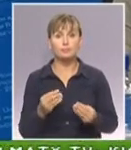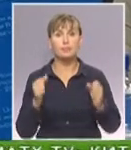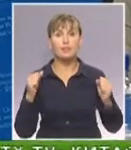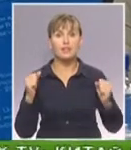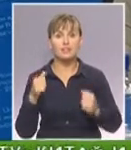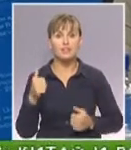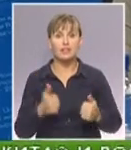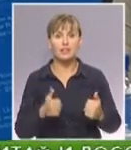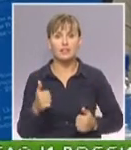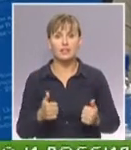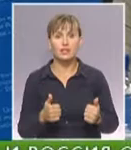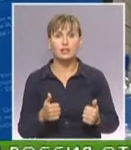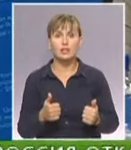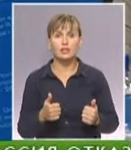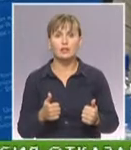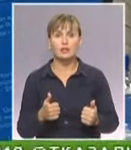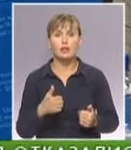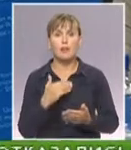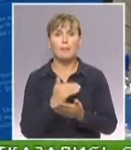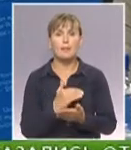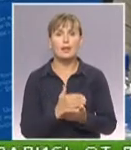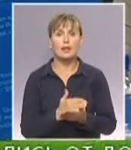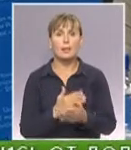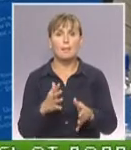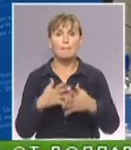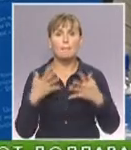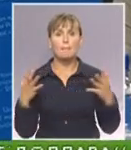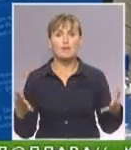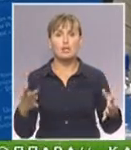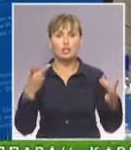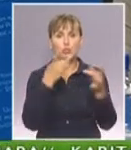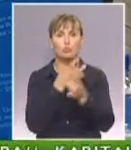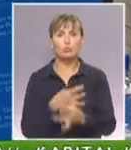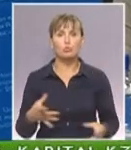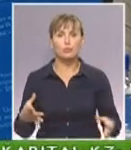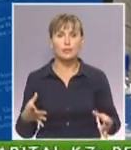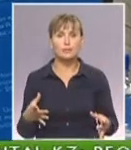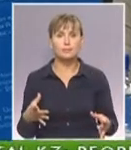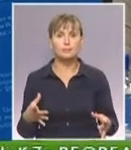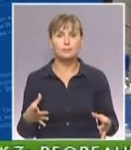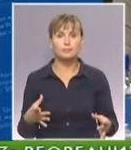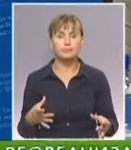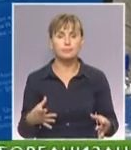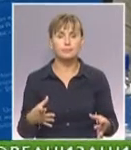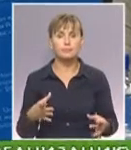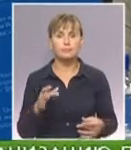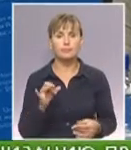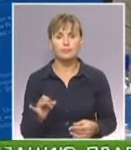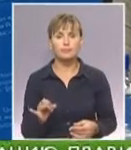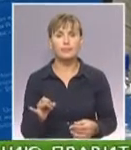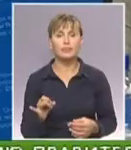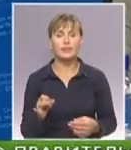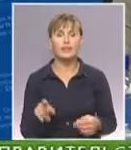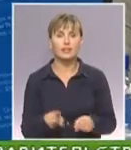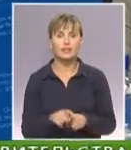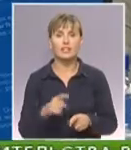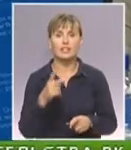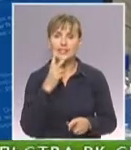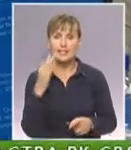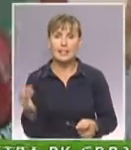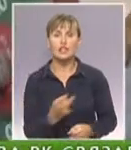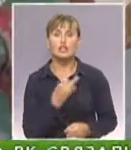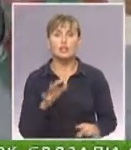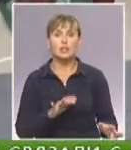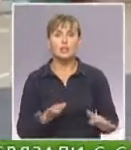спортивных соревнований, в программе большие культурные и такие зрелищные, такие